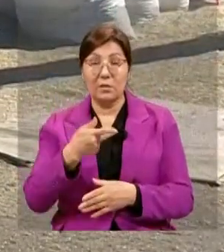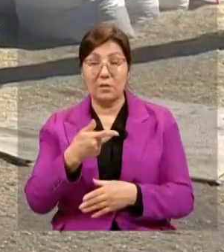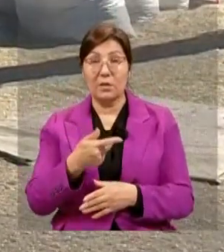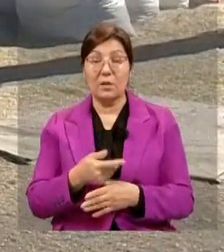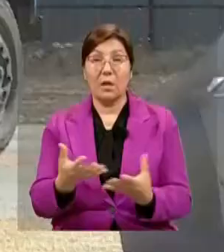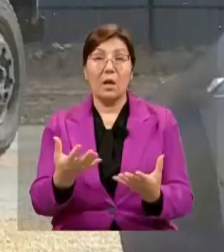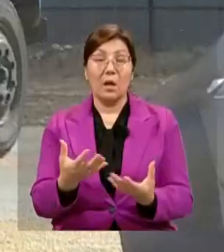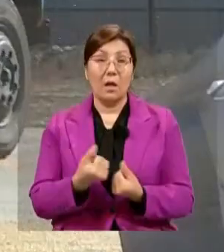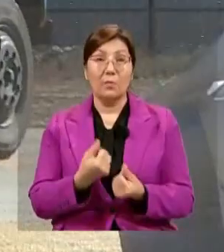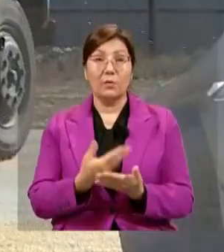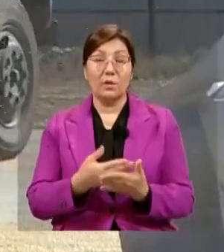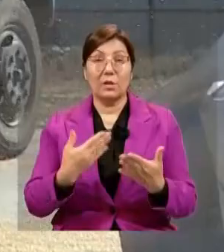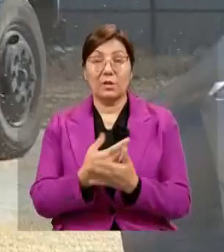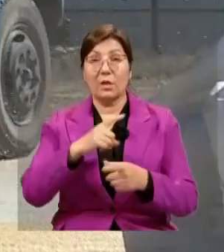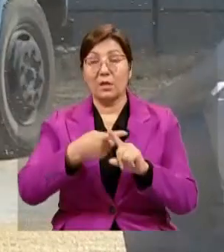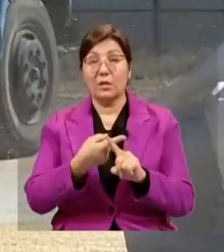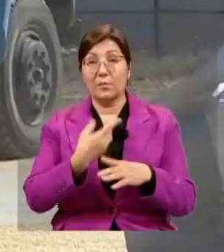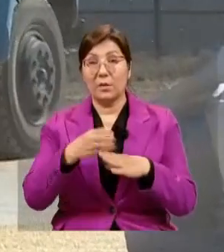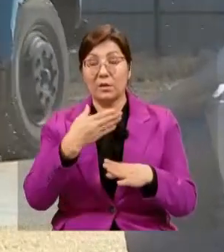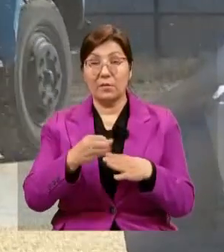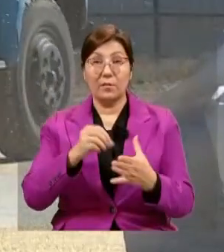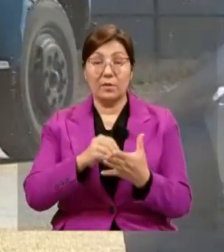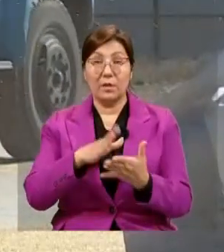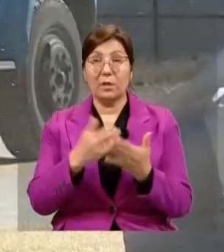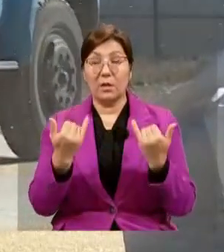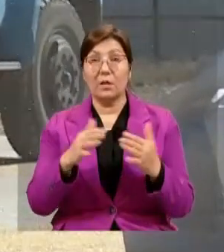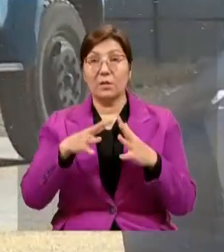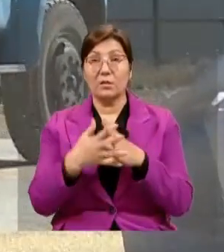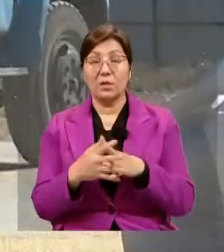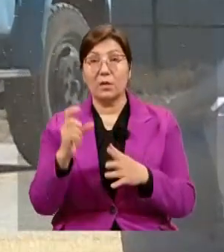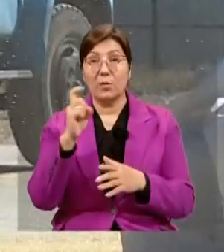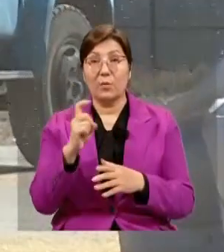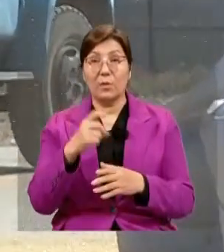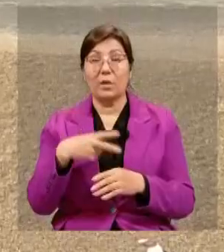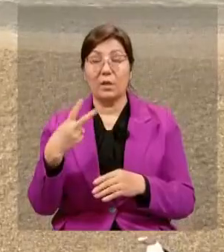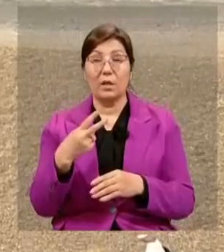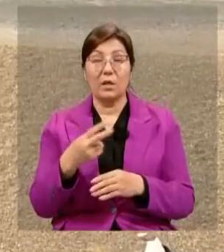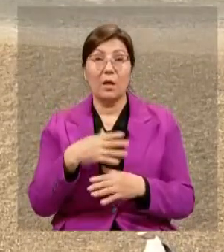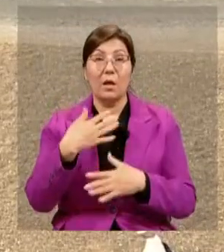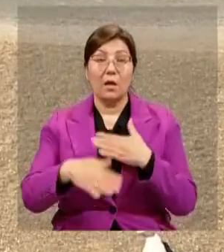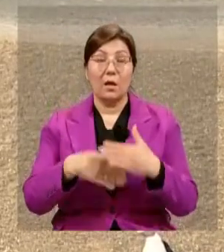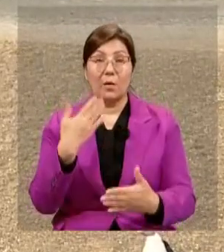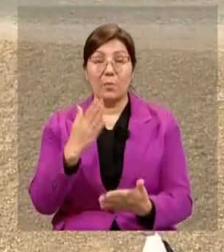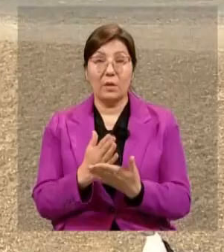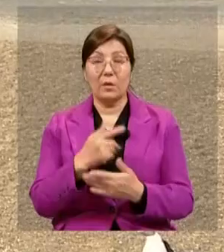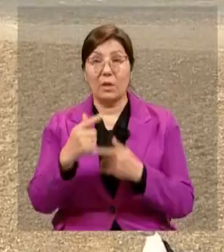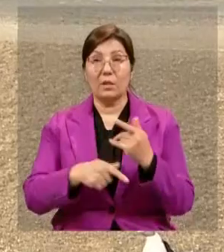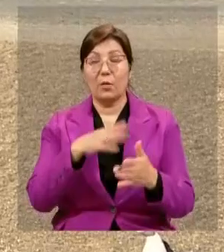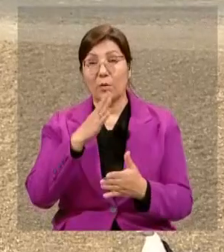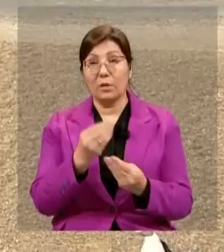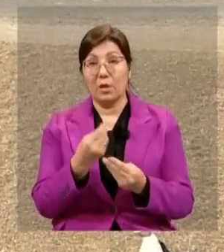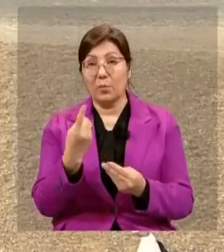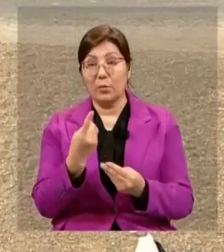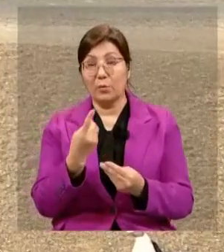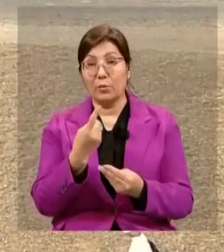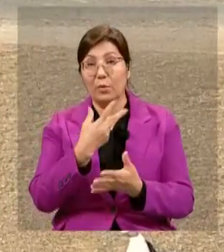жеткізеді. Жаңа техникаларды да несиеге рәсімдейді. Қазіргі таңда шаруа қожалыққа тиесілі 2 комбайн бар. Кәсіпкер алдағы уақытта тағы біреуін